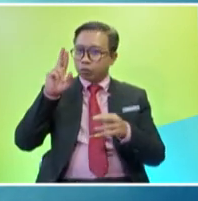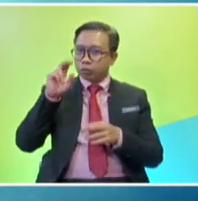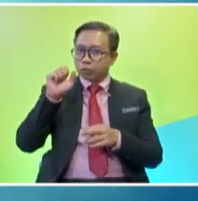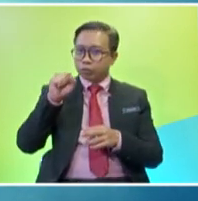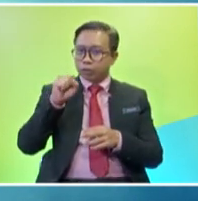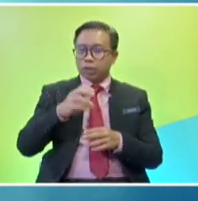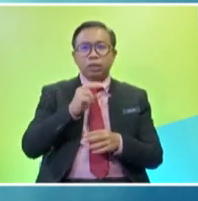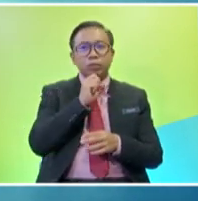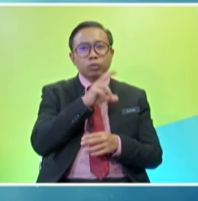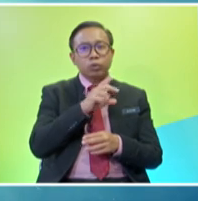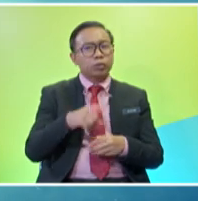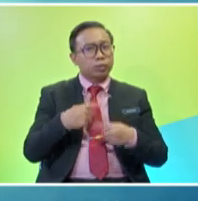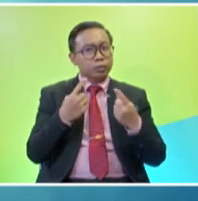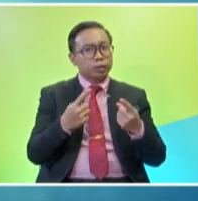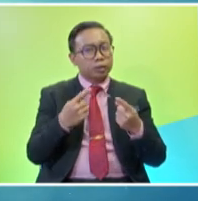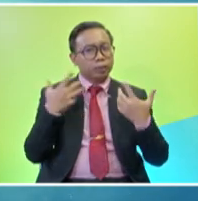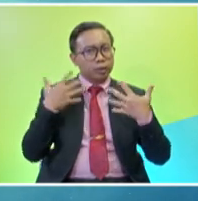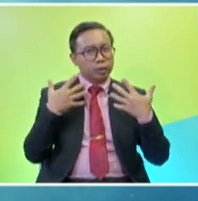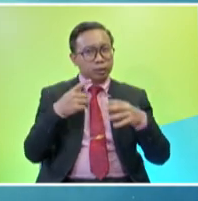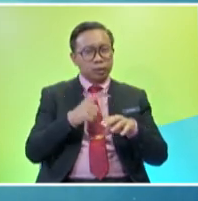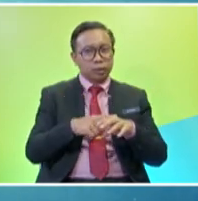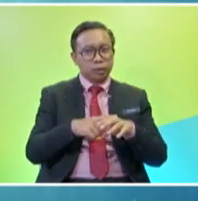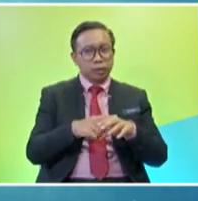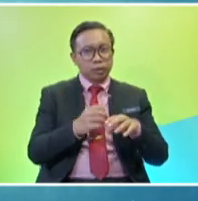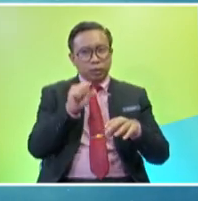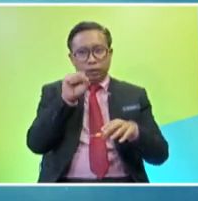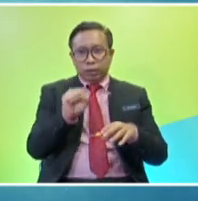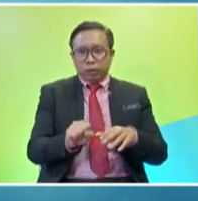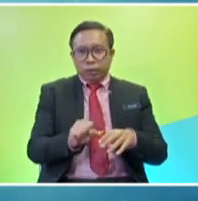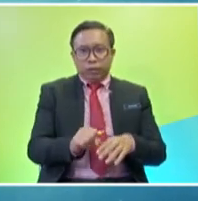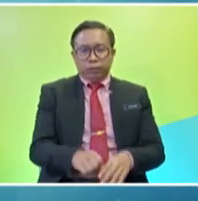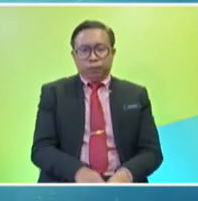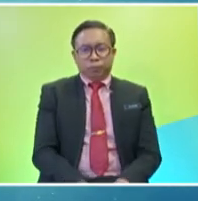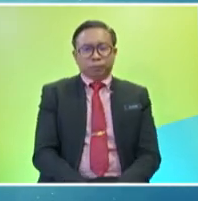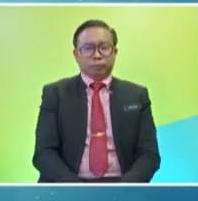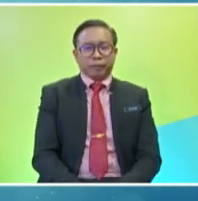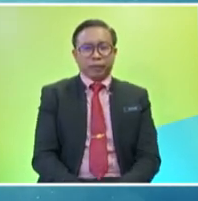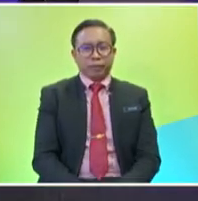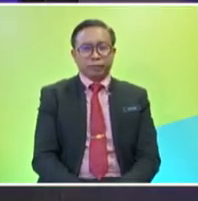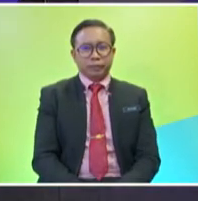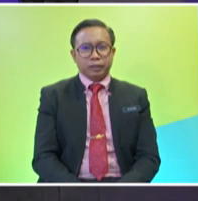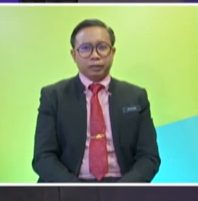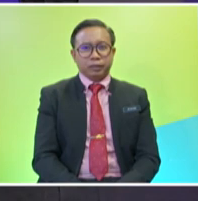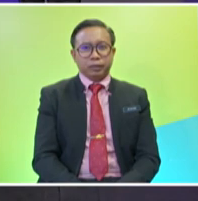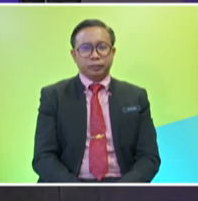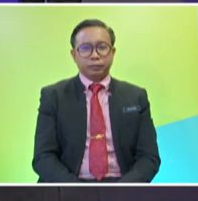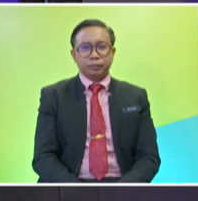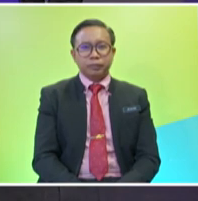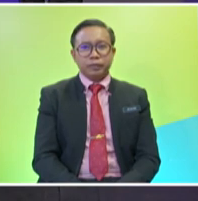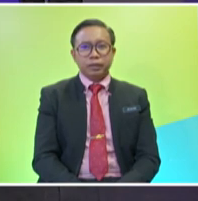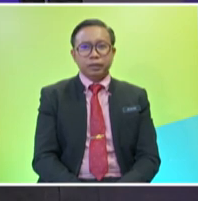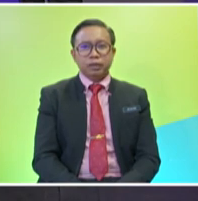berpindah ke tempat yang lebih panas di bagian Selatan Oke kebanyakan hewan ini Akan berpindah